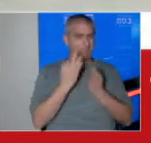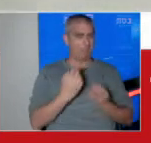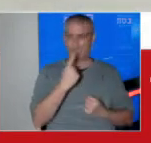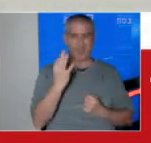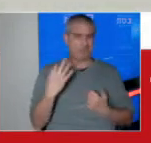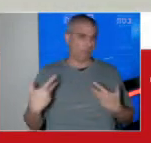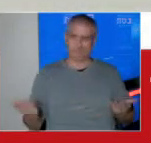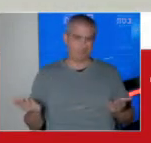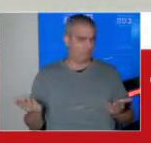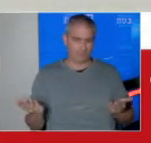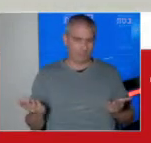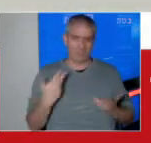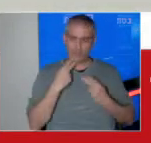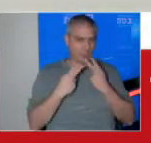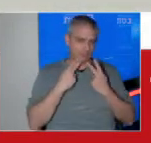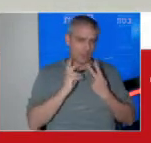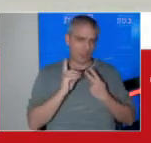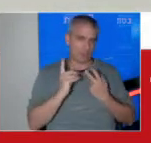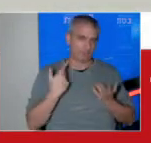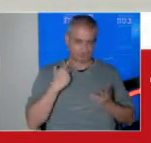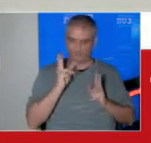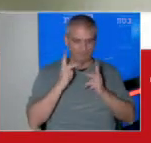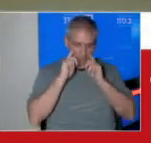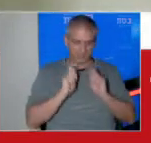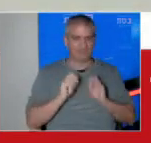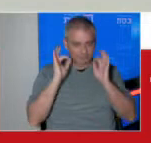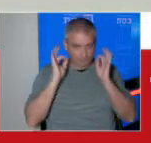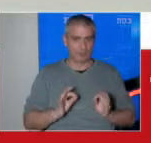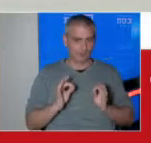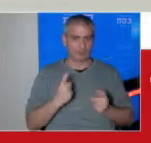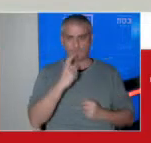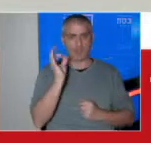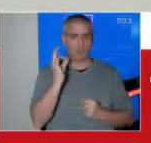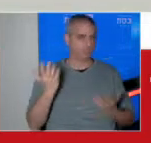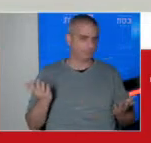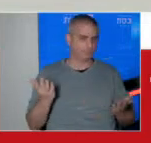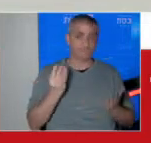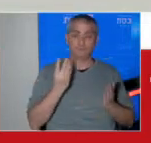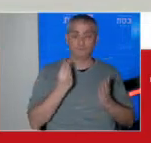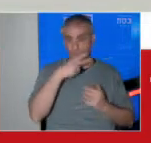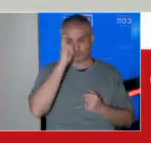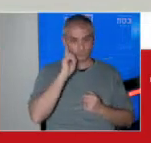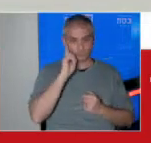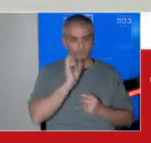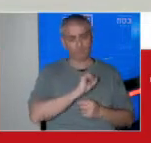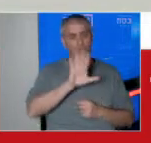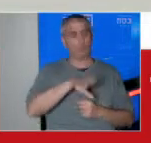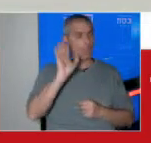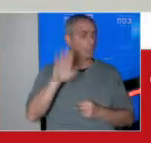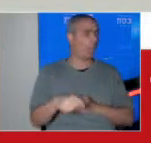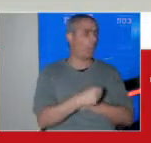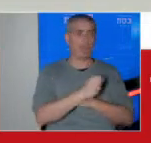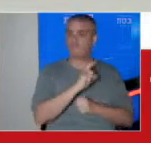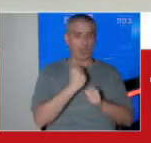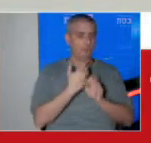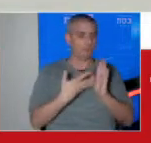ולא באמת התוצאות שלהם, אנחנו יכולים לסמוך עליהם בצורה של 100%. הרבה מאוד הורים ישלחו את הילדים בלי